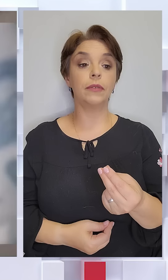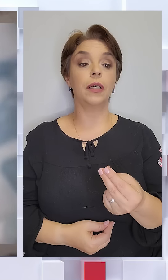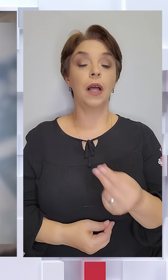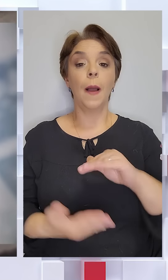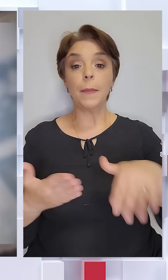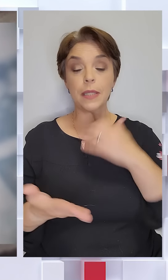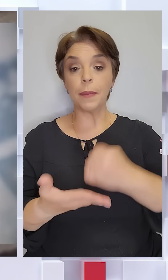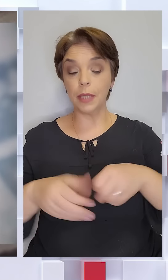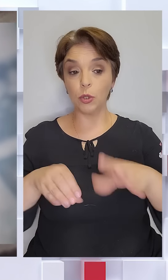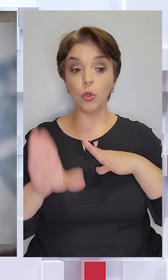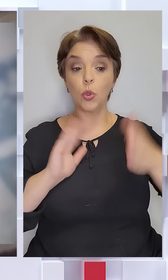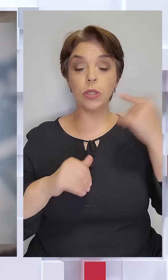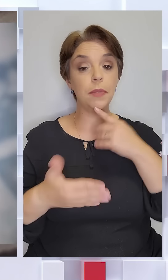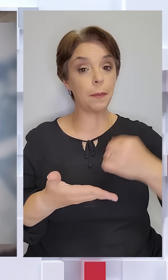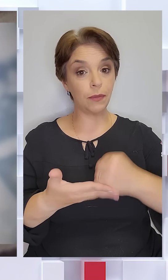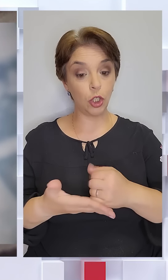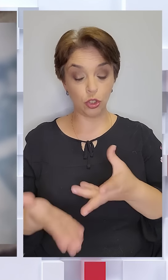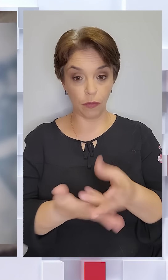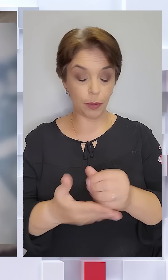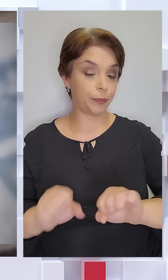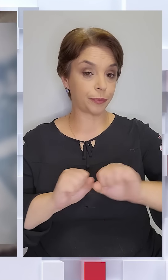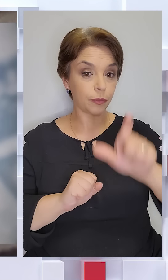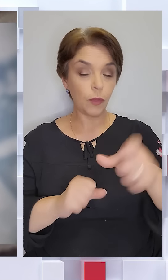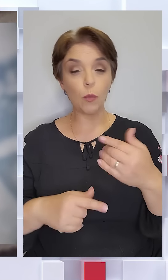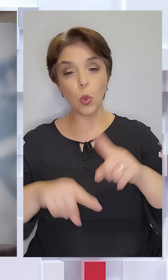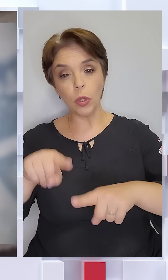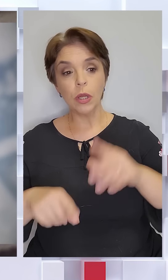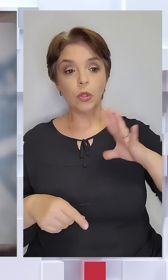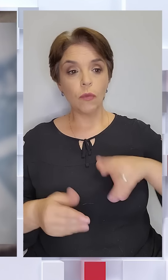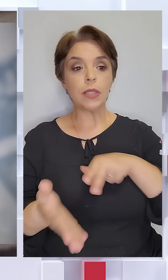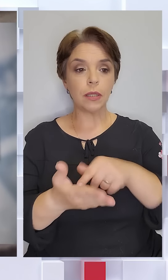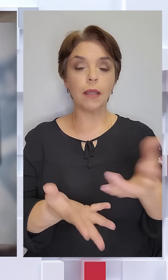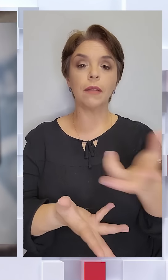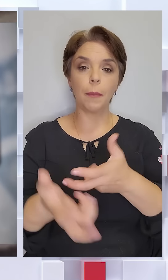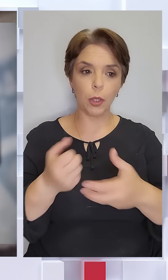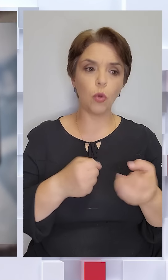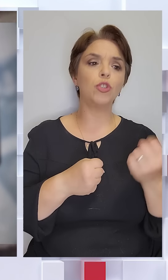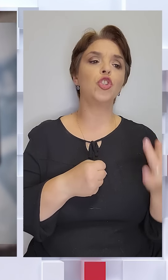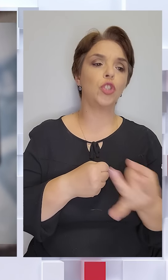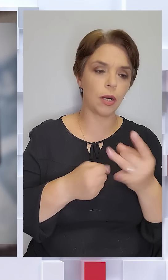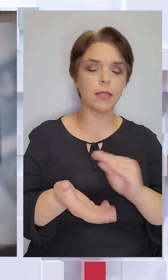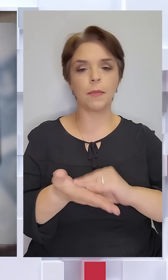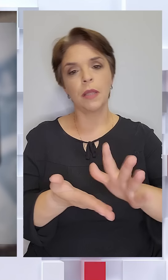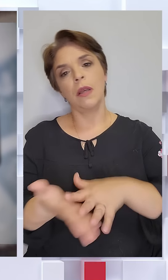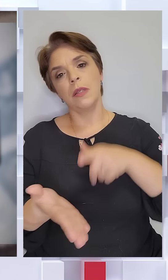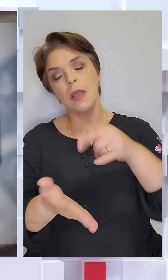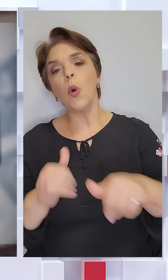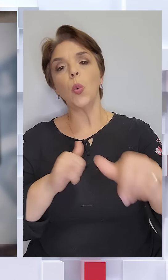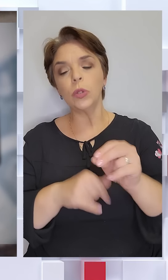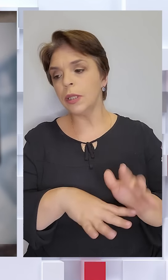рішення. Також колись після підтвердження виплат захиснику або його рідним доводилося йти на прийом і ще раз і писати заяву,